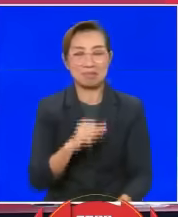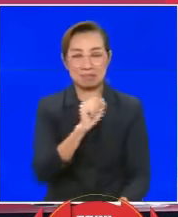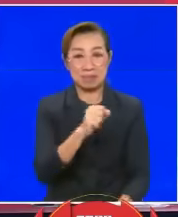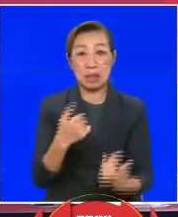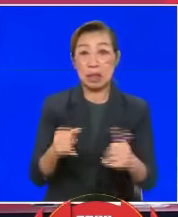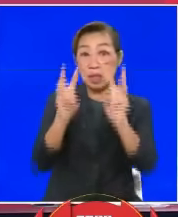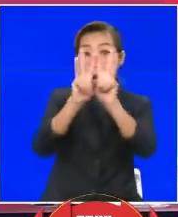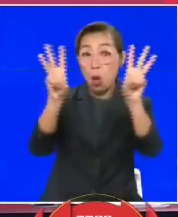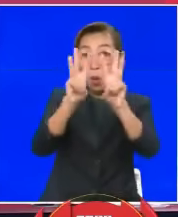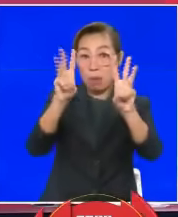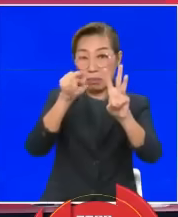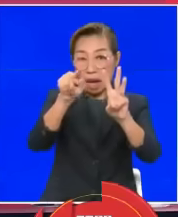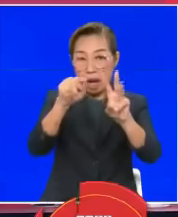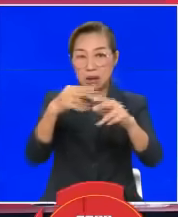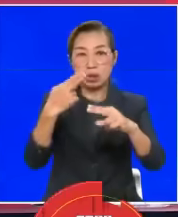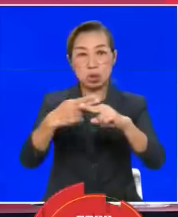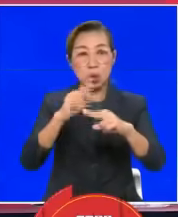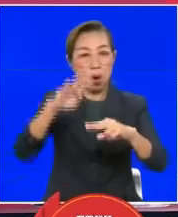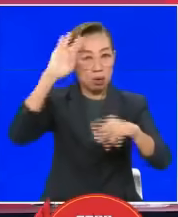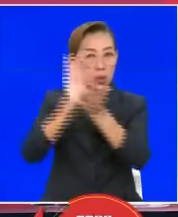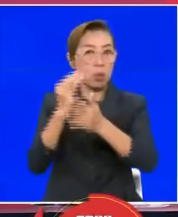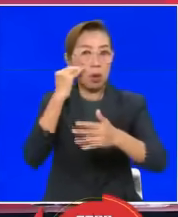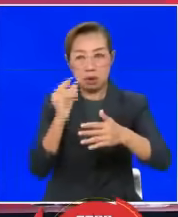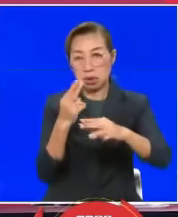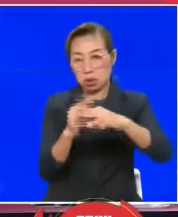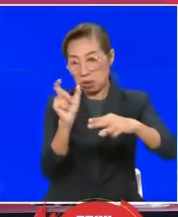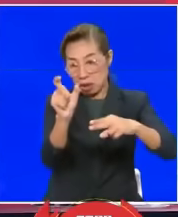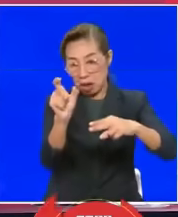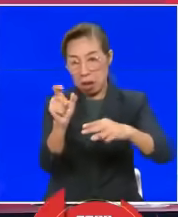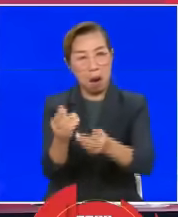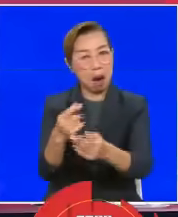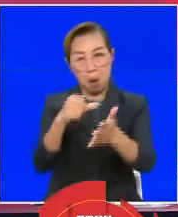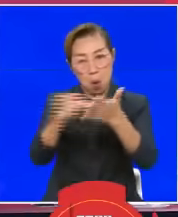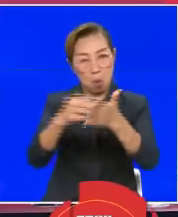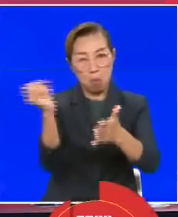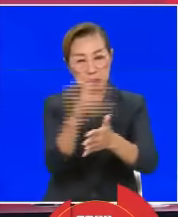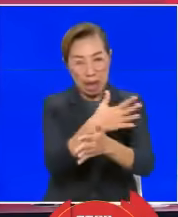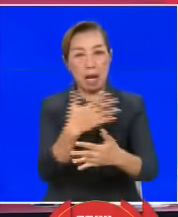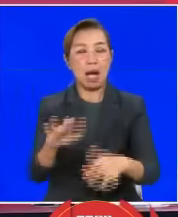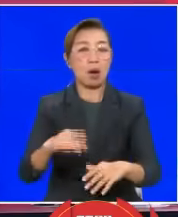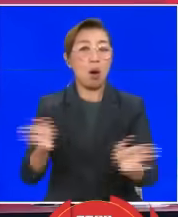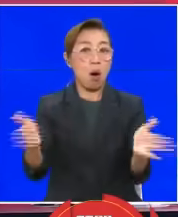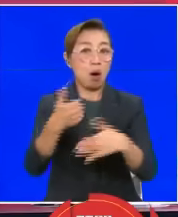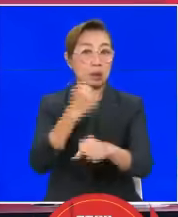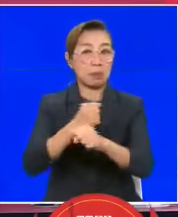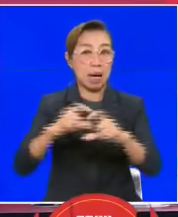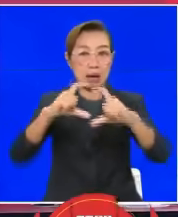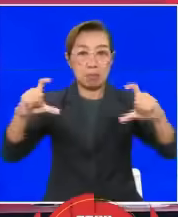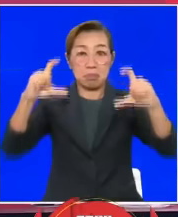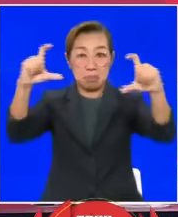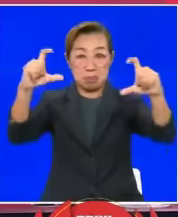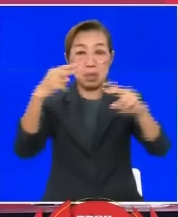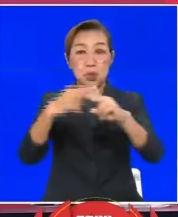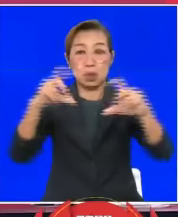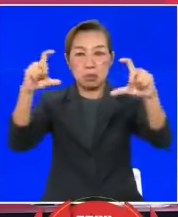เว็บไซต์แล้วนะแล้วในข่าวก็คือบอกว่าหน้าห้องทำงานแกก็เอาถูกเอาชื่อออกไปแล้วจากรองผบตรก็ตอนนี้เหลือ 4ท่านใช่มั้ยฮะ